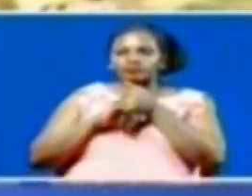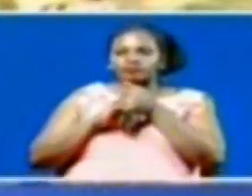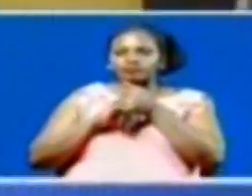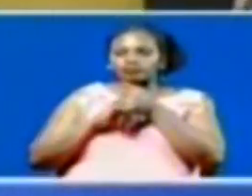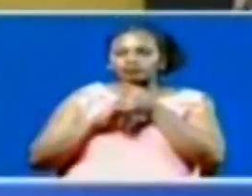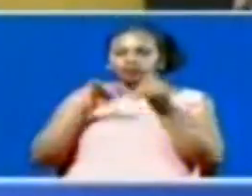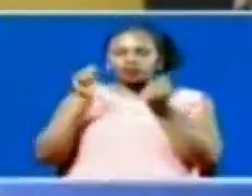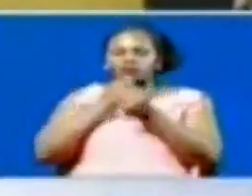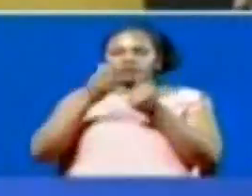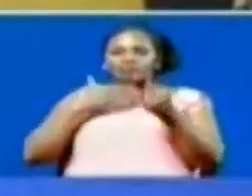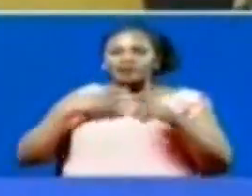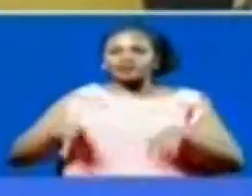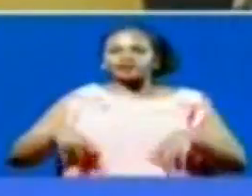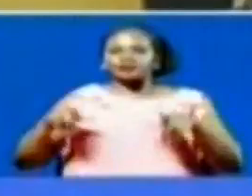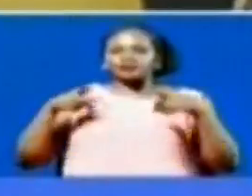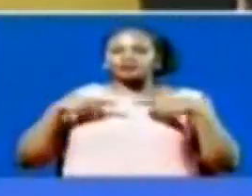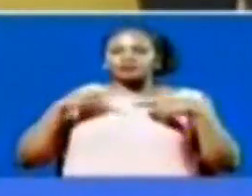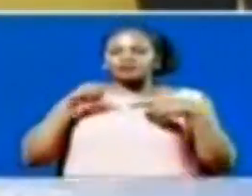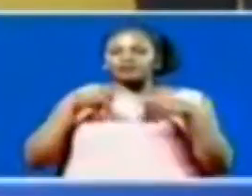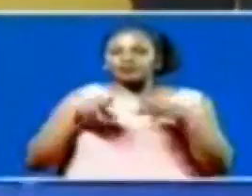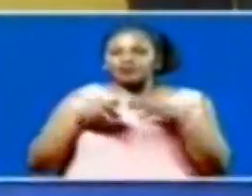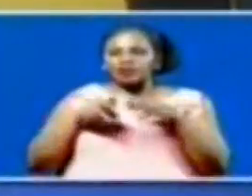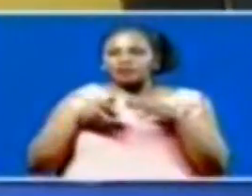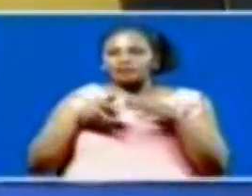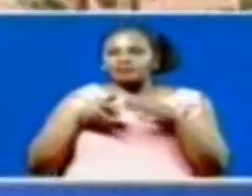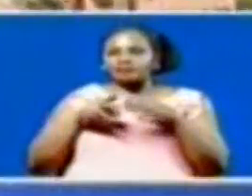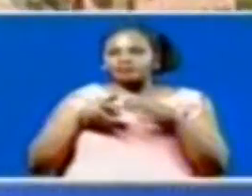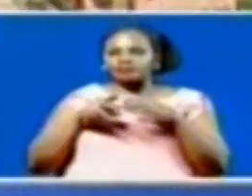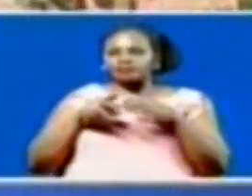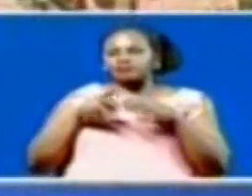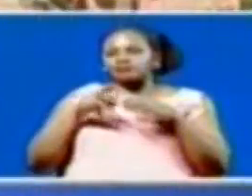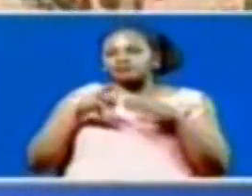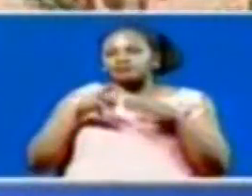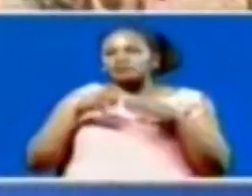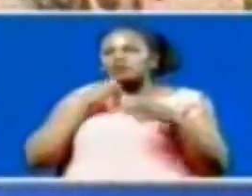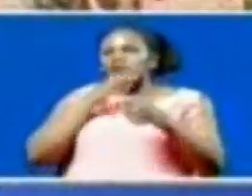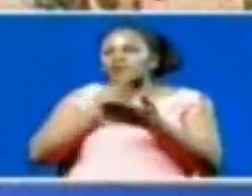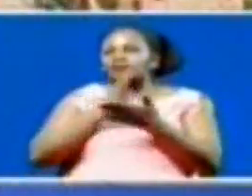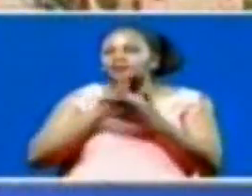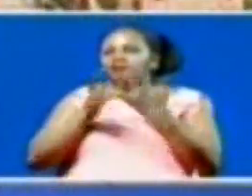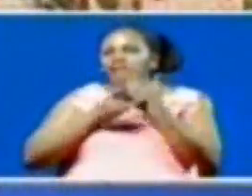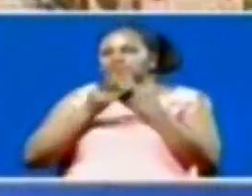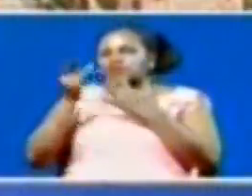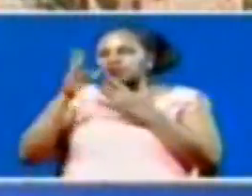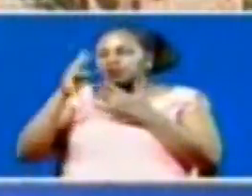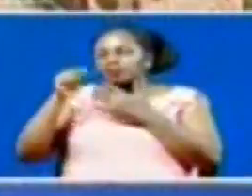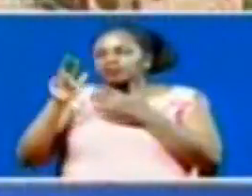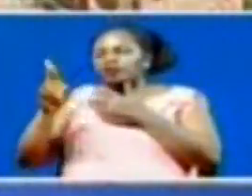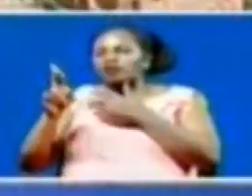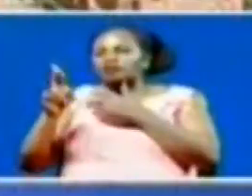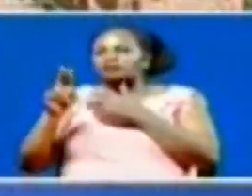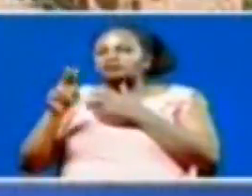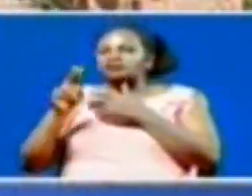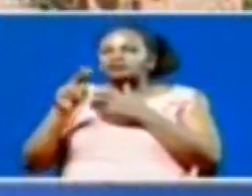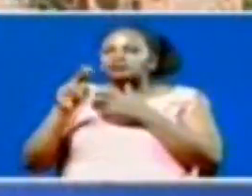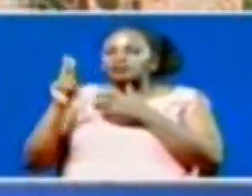maisha yangu. Itakumbukwa kuwa kwa njia hii hakimu Charles Obulutsa aliidhinisha talaka ya Kibor na mkewe wa